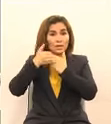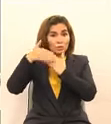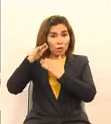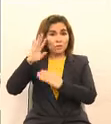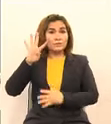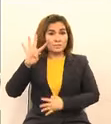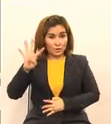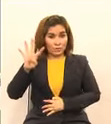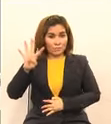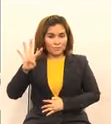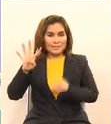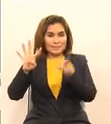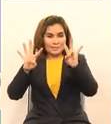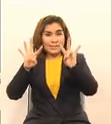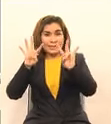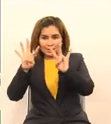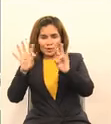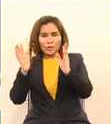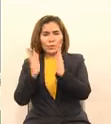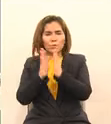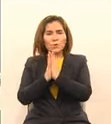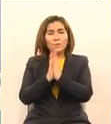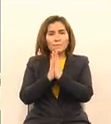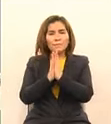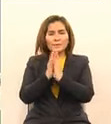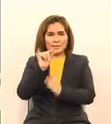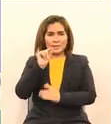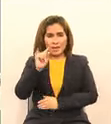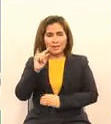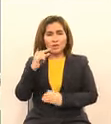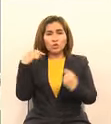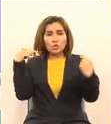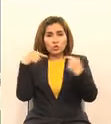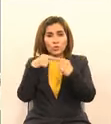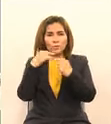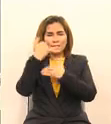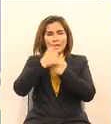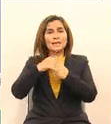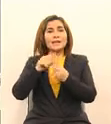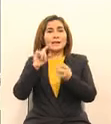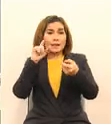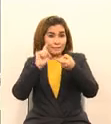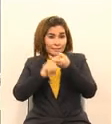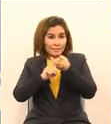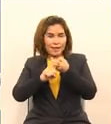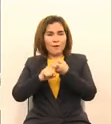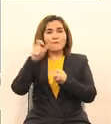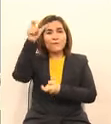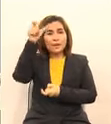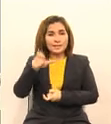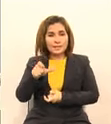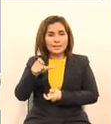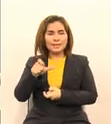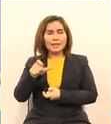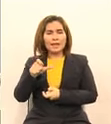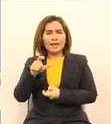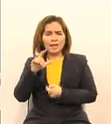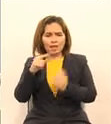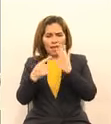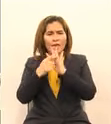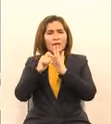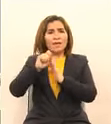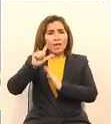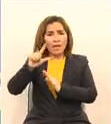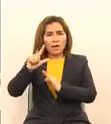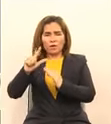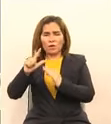นนี้เป็นชาวรัสเซียฝรั่งเศสอัลบาเนียนะครับแล้วก็เดินทางผ่านมาจากอินเดียนะครับที่